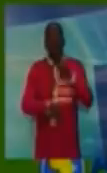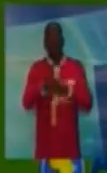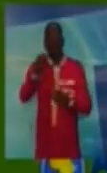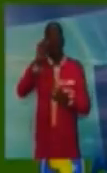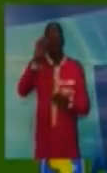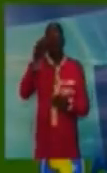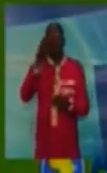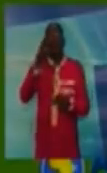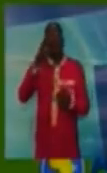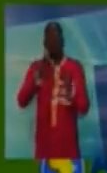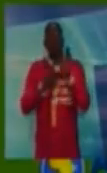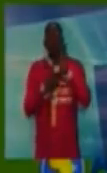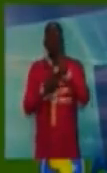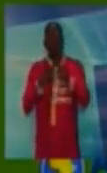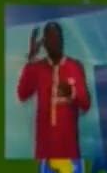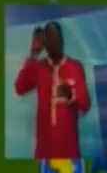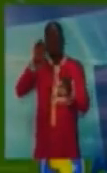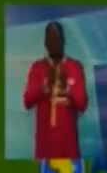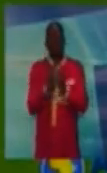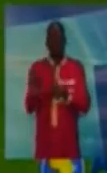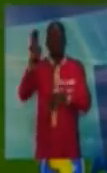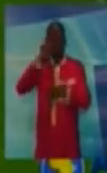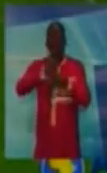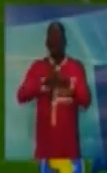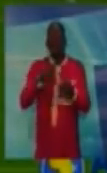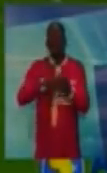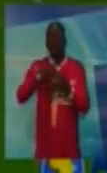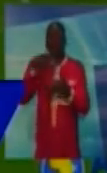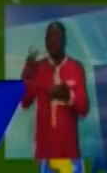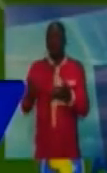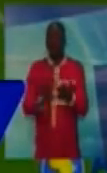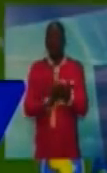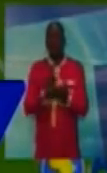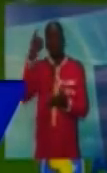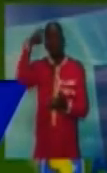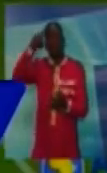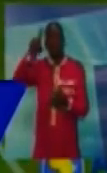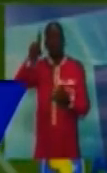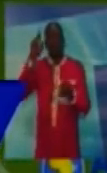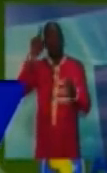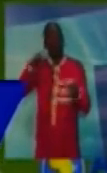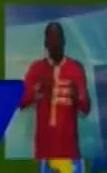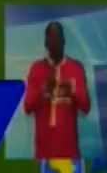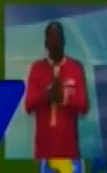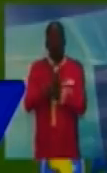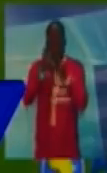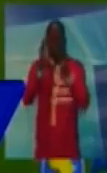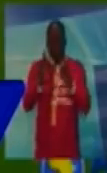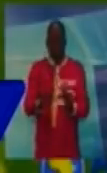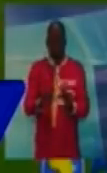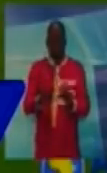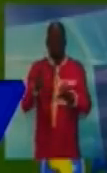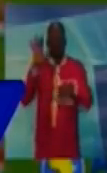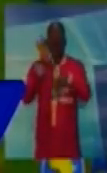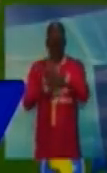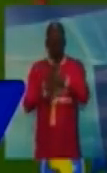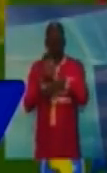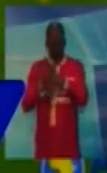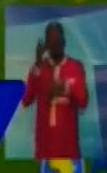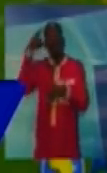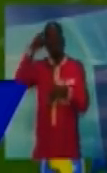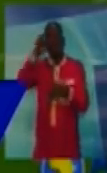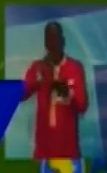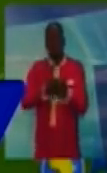en seconde période. Cette fois, il est mis en échec par le portier zimbabwéen. Les tentatives de Mounetsi